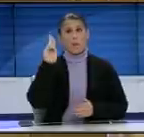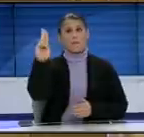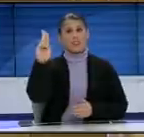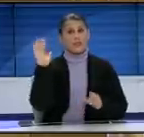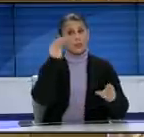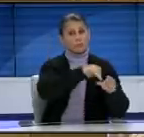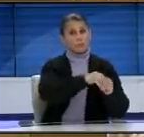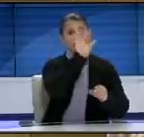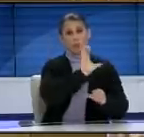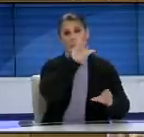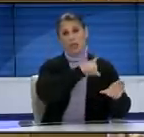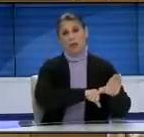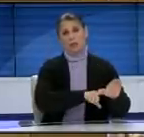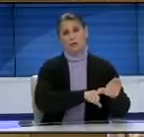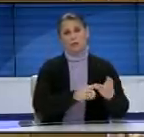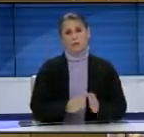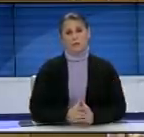Επιτάσσει να αποστείλουμε